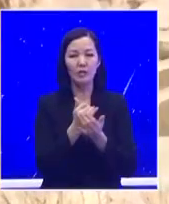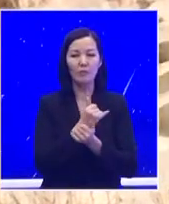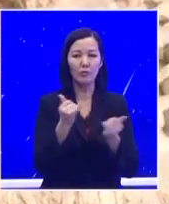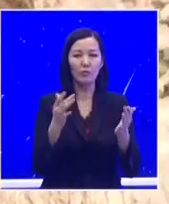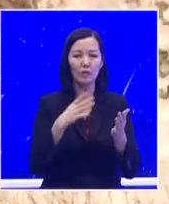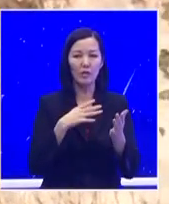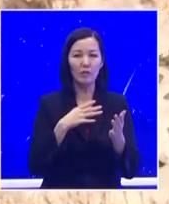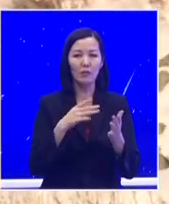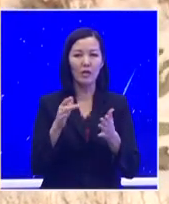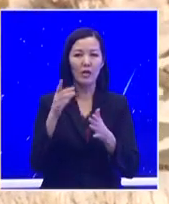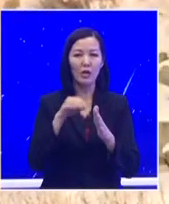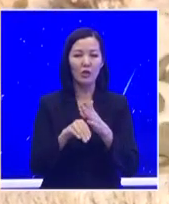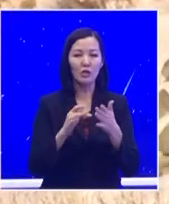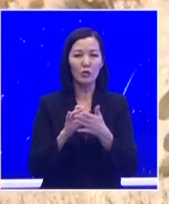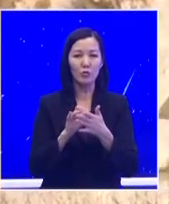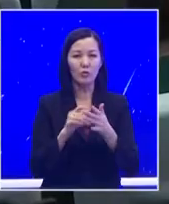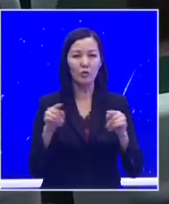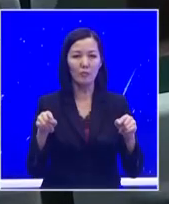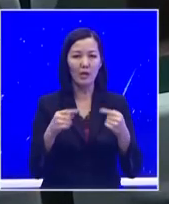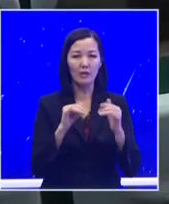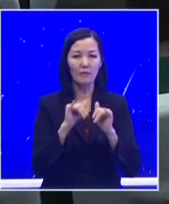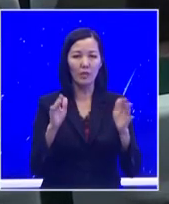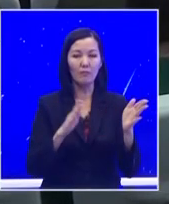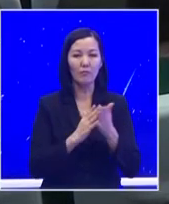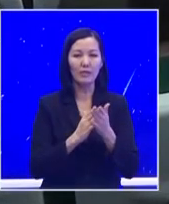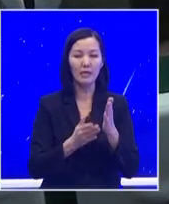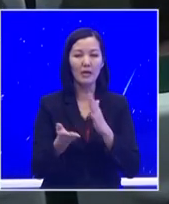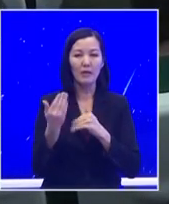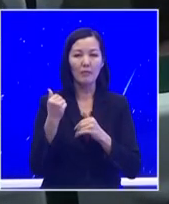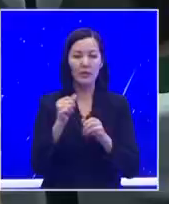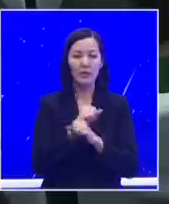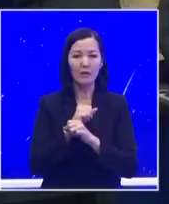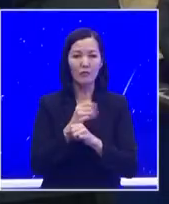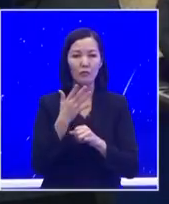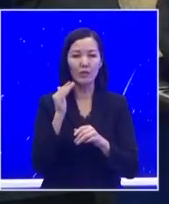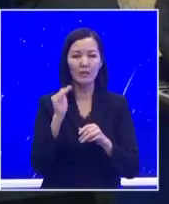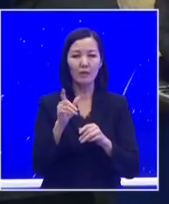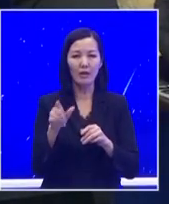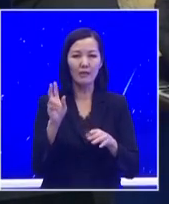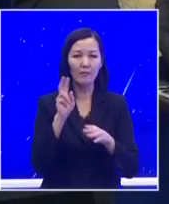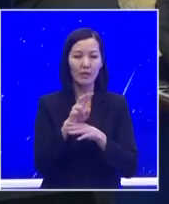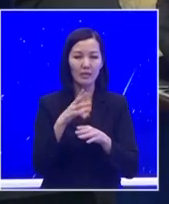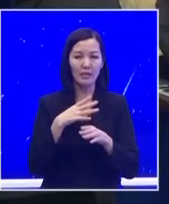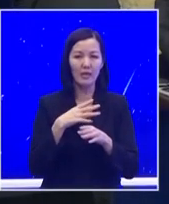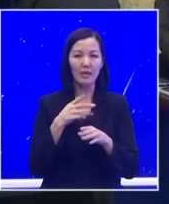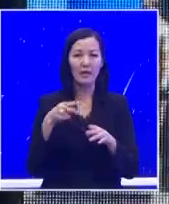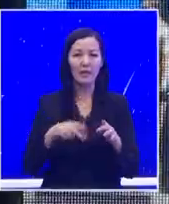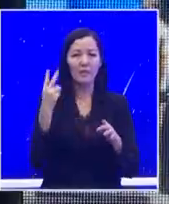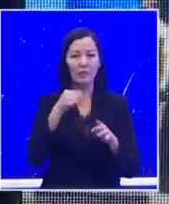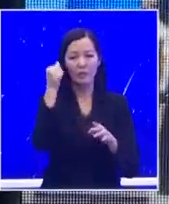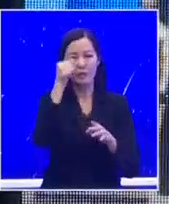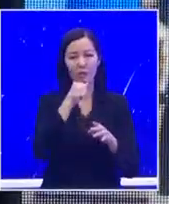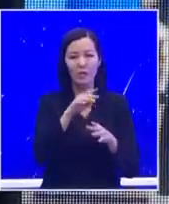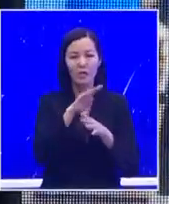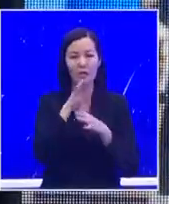көрсетіпті. Ішкі туризм біртіндеп өсіп келеді. Өткен жылы тынығушы 5000-нан асыпты. 2020 жылғы жоспарда